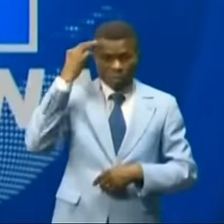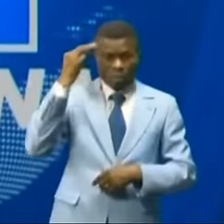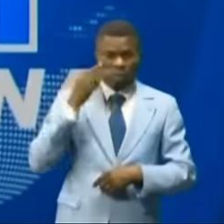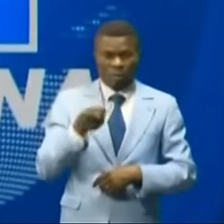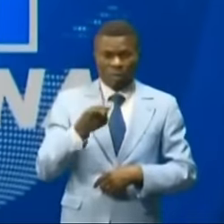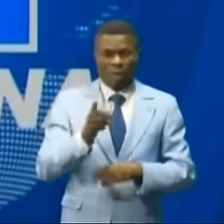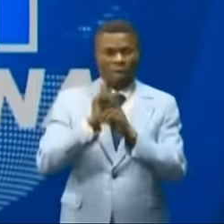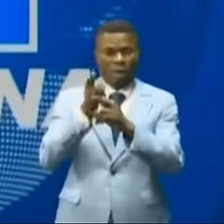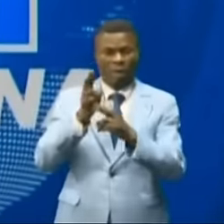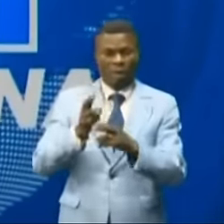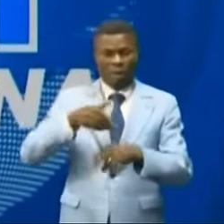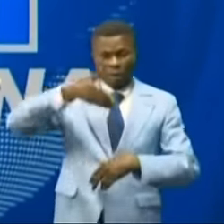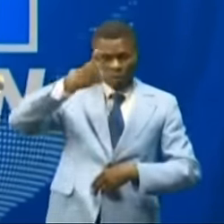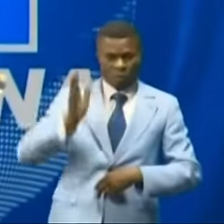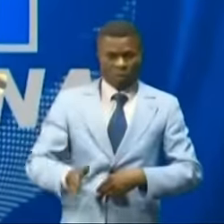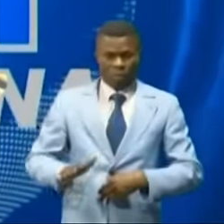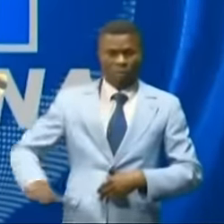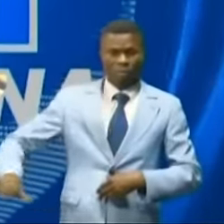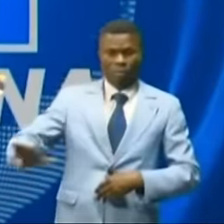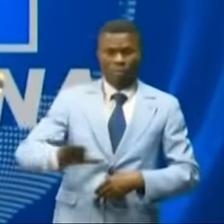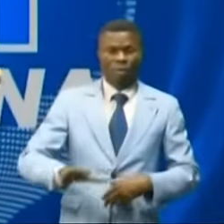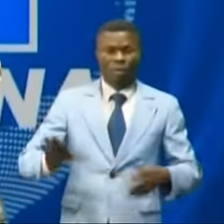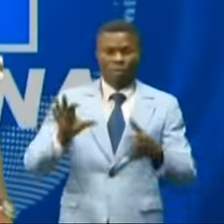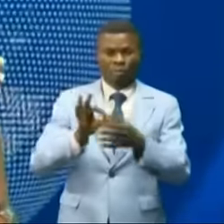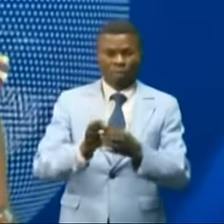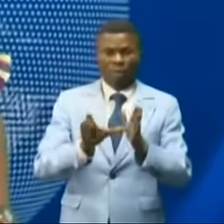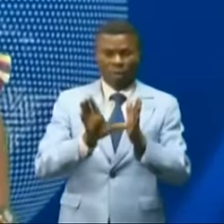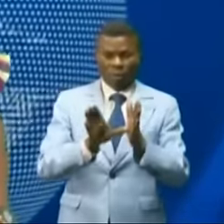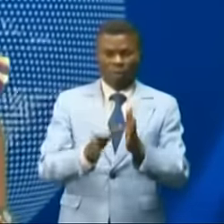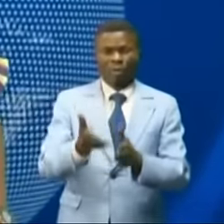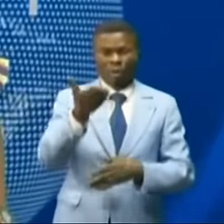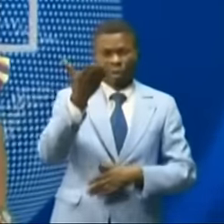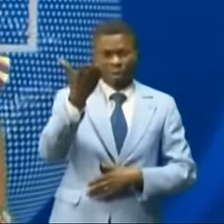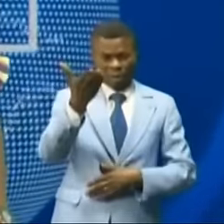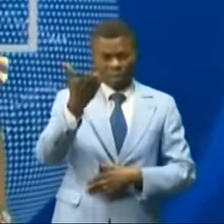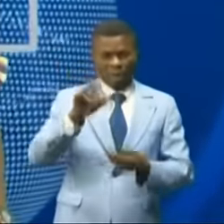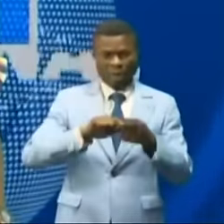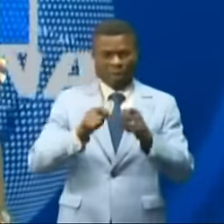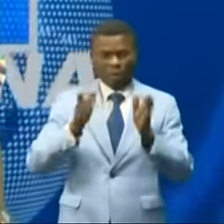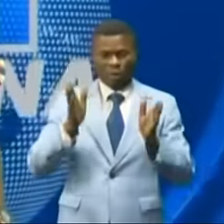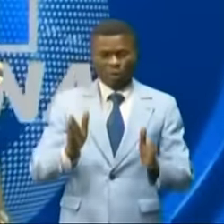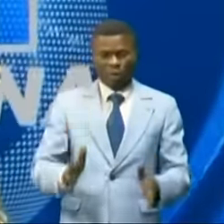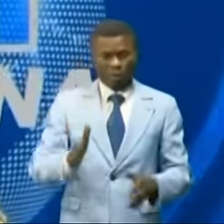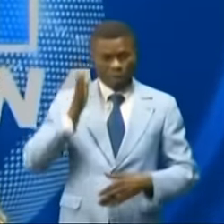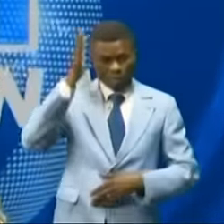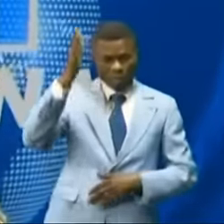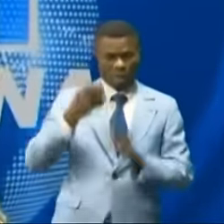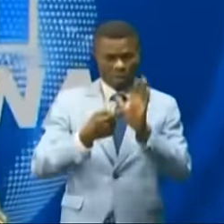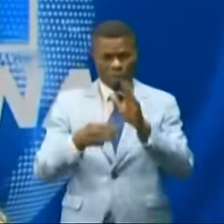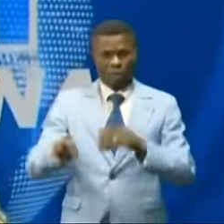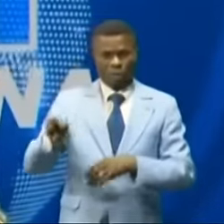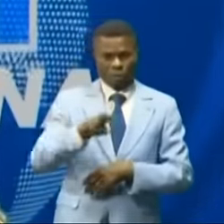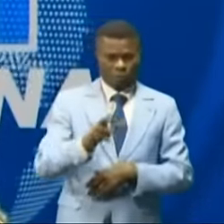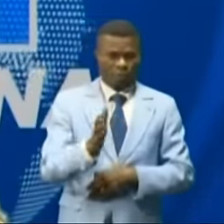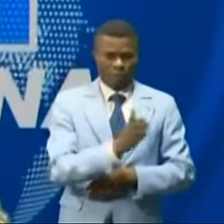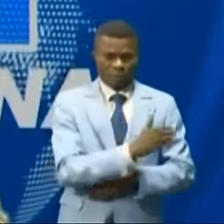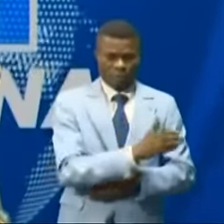selon le dernier rapport des experts de l'ONU. Les images et commentaires dans nos prochaines